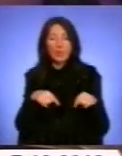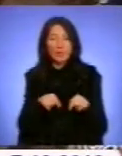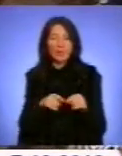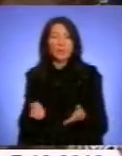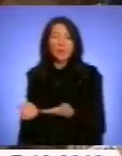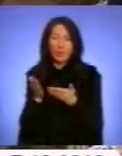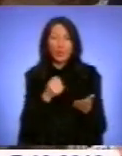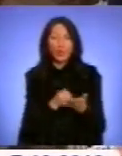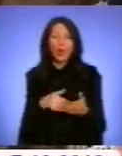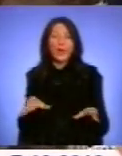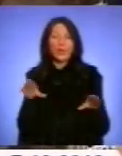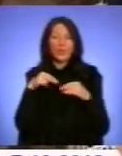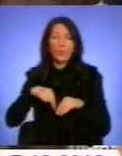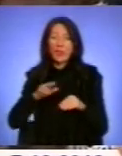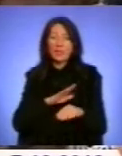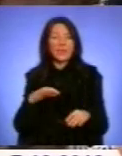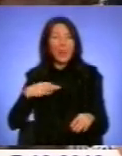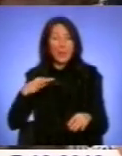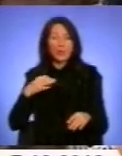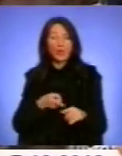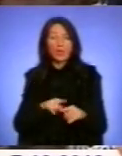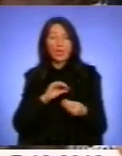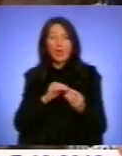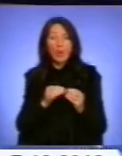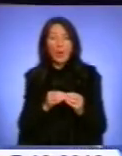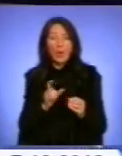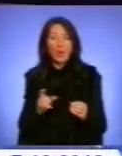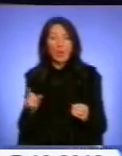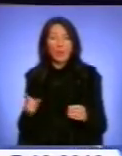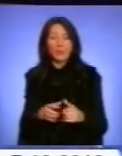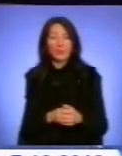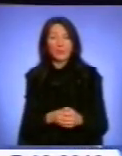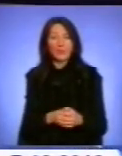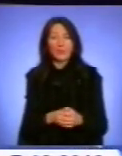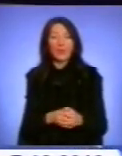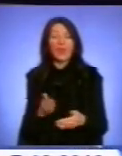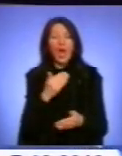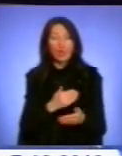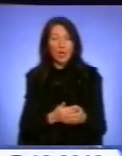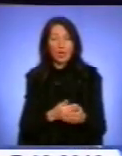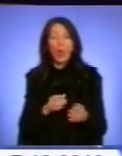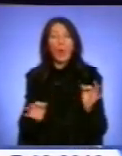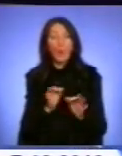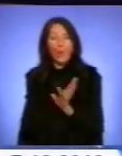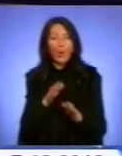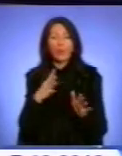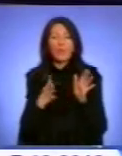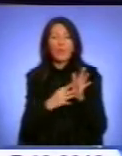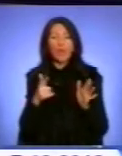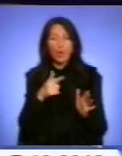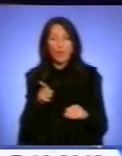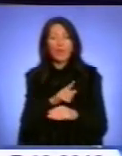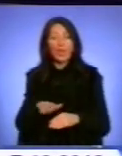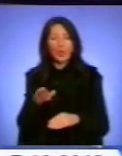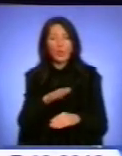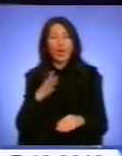запрошує до співпраці небайдужих до цих проблем. І наостанок про погоду. 9 грудня на